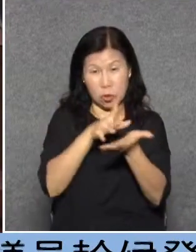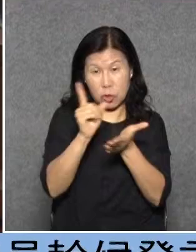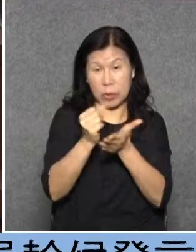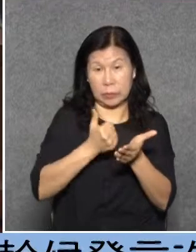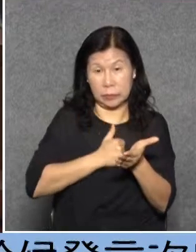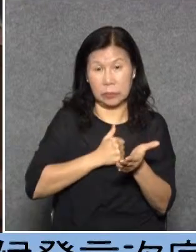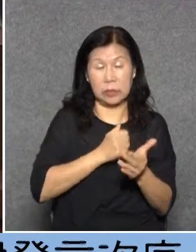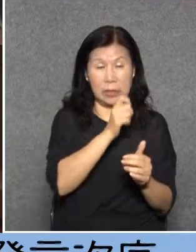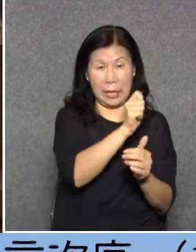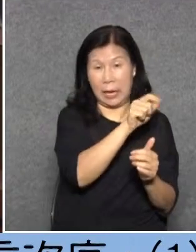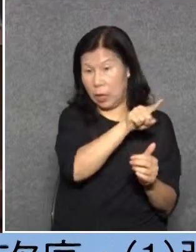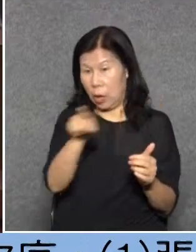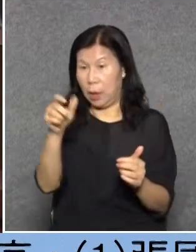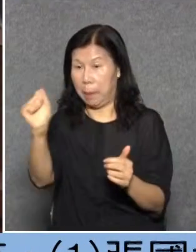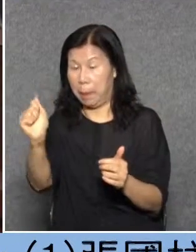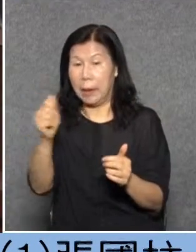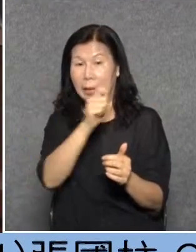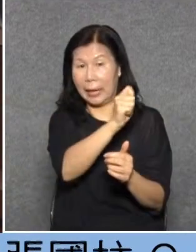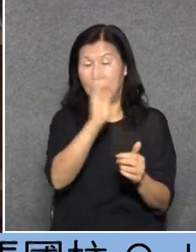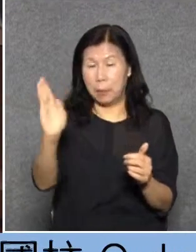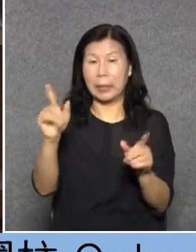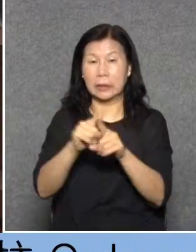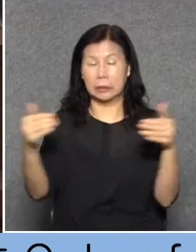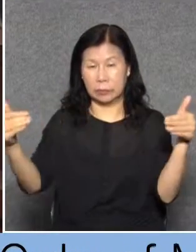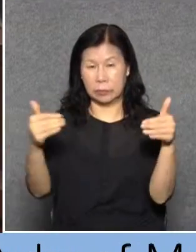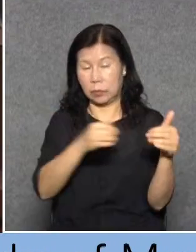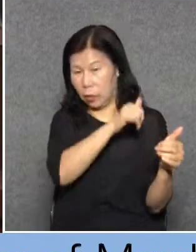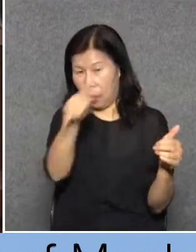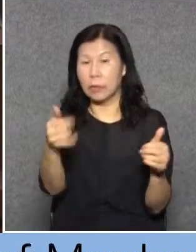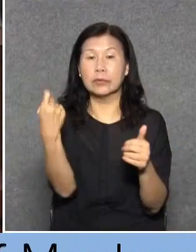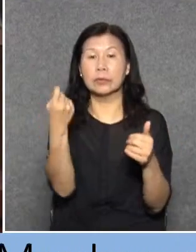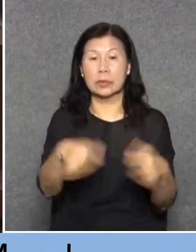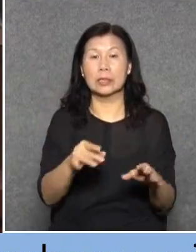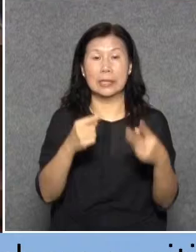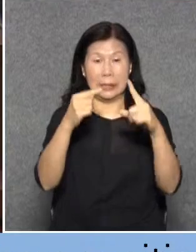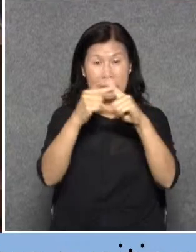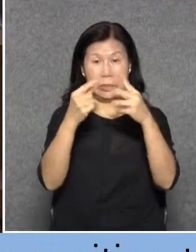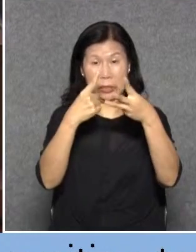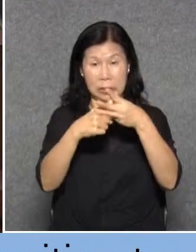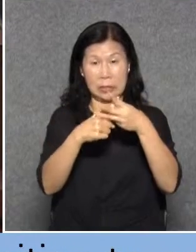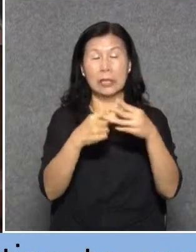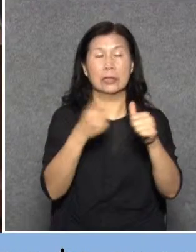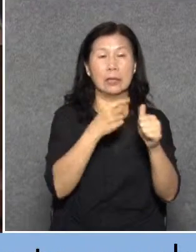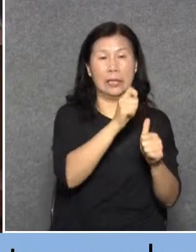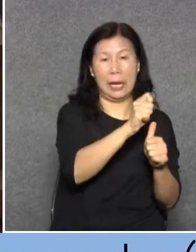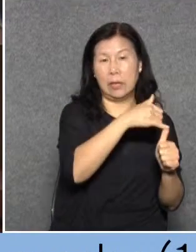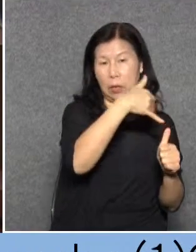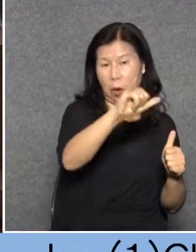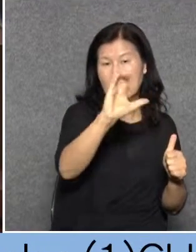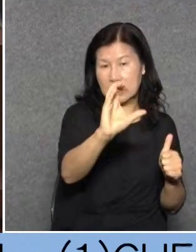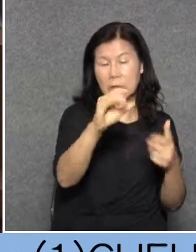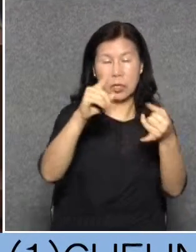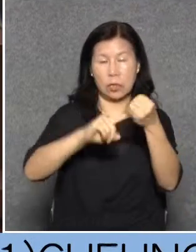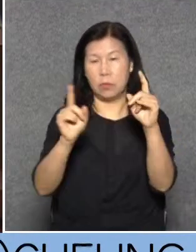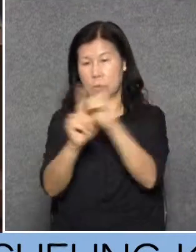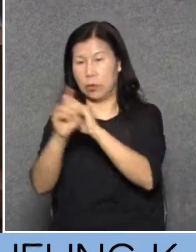為 A 對 B 是最直接了當的方法，但是在政治在民主政治社會呢，你必須行 A 去 C 才去 B 的，因為這個就是民